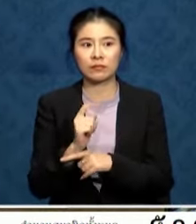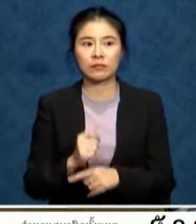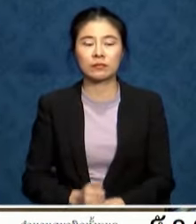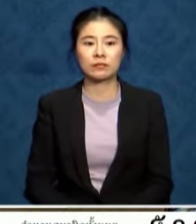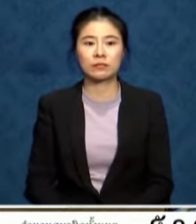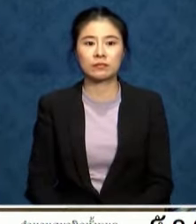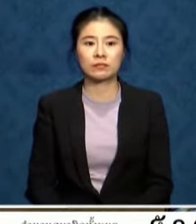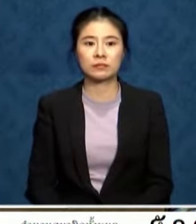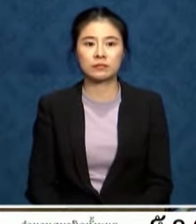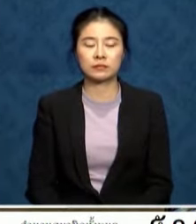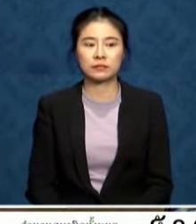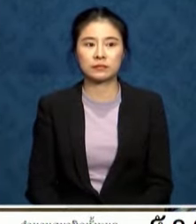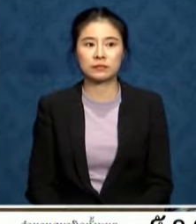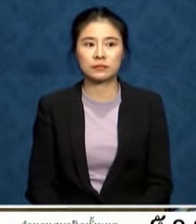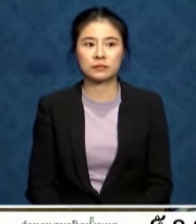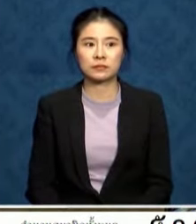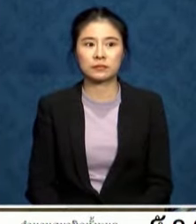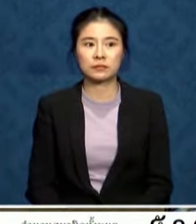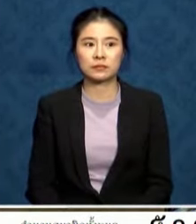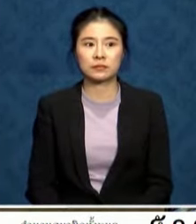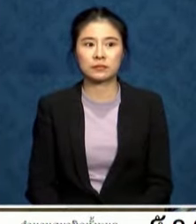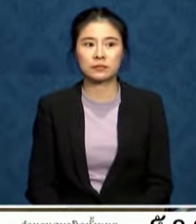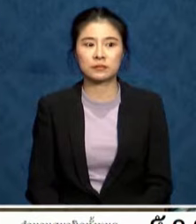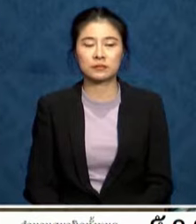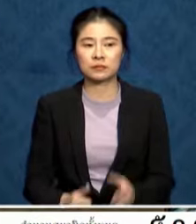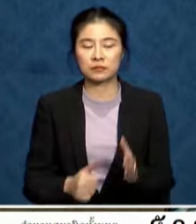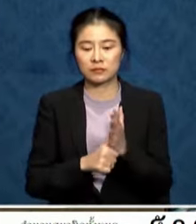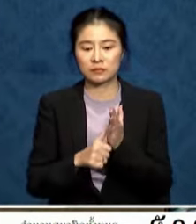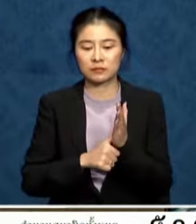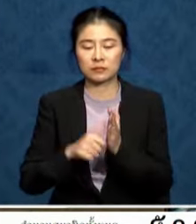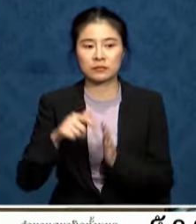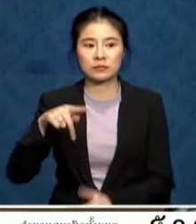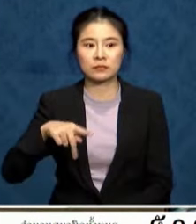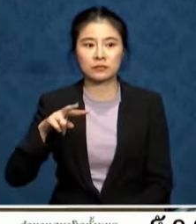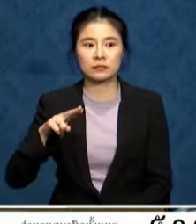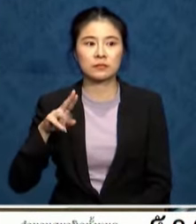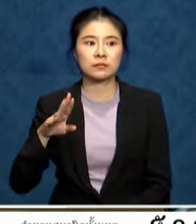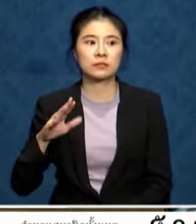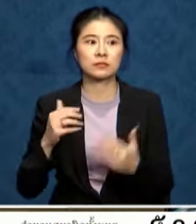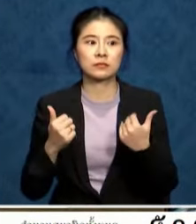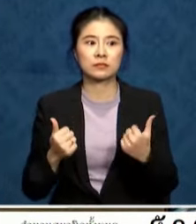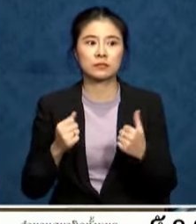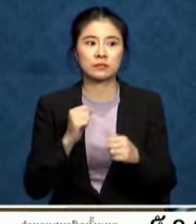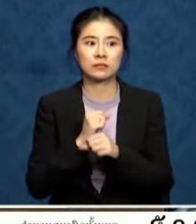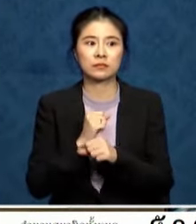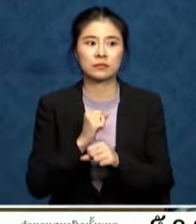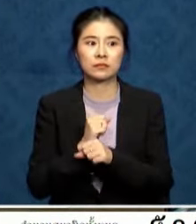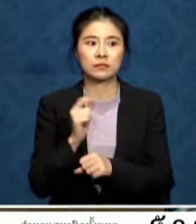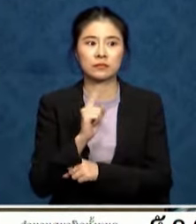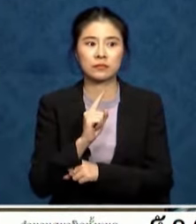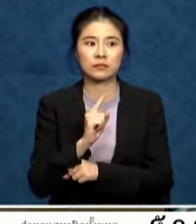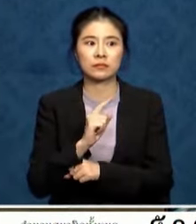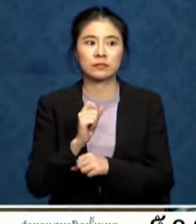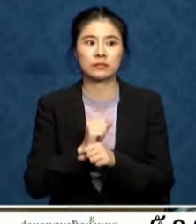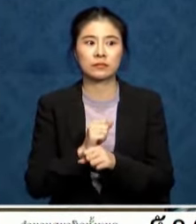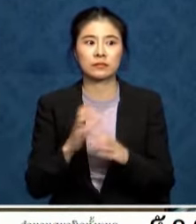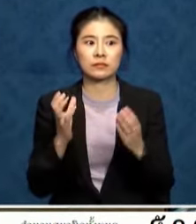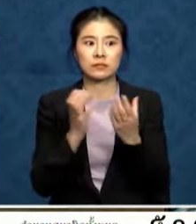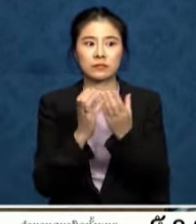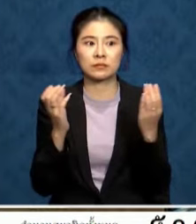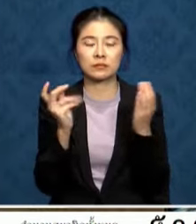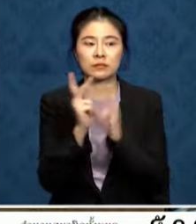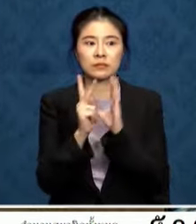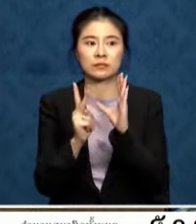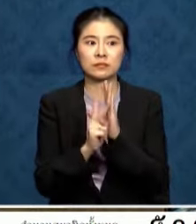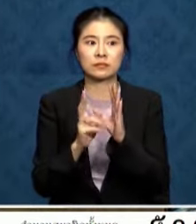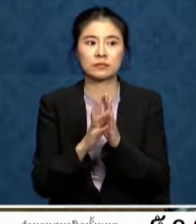จากการที่แก้ไขพ.ร.บ.ประชามติอย่างนี้จะทำให้การแก้ไขรัฐธรรมนูญ